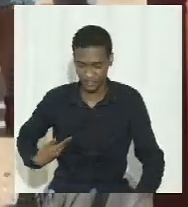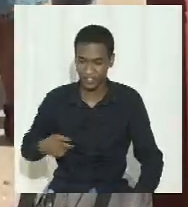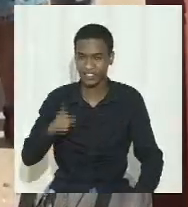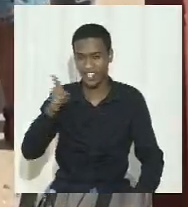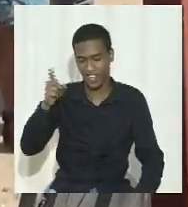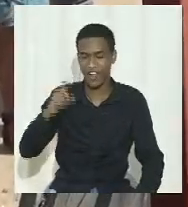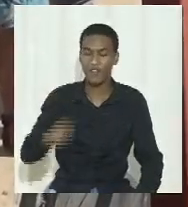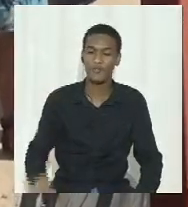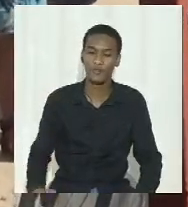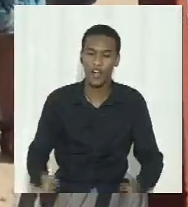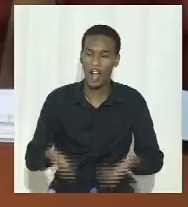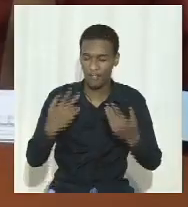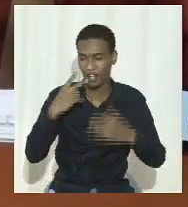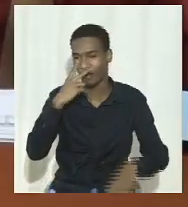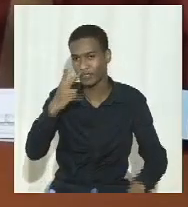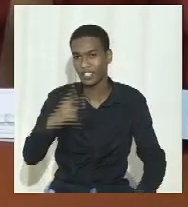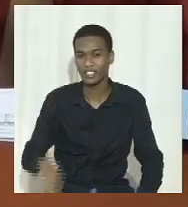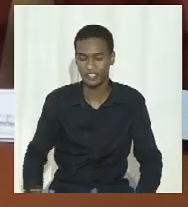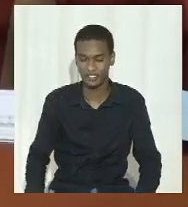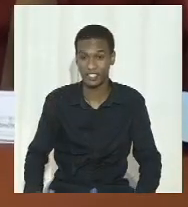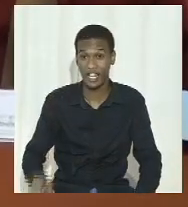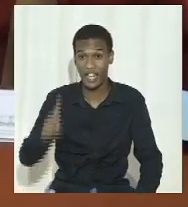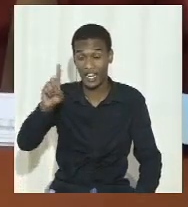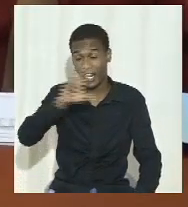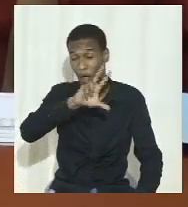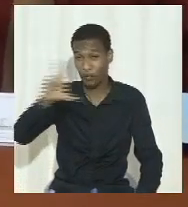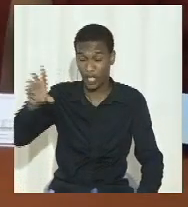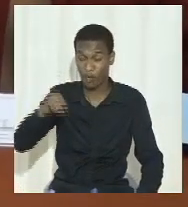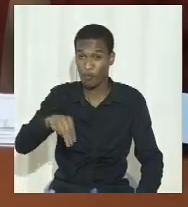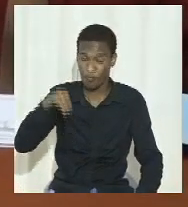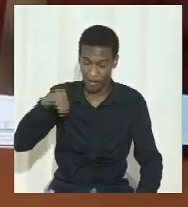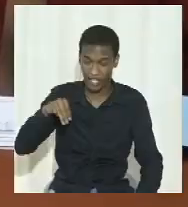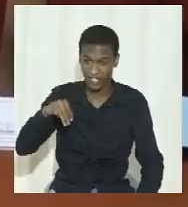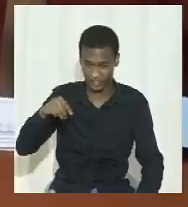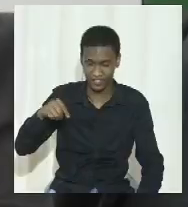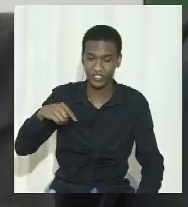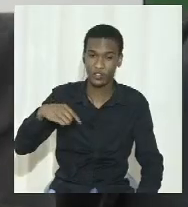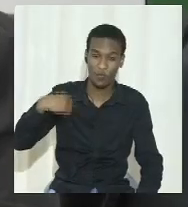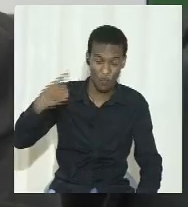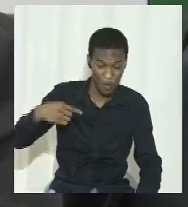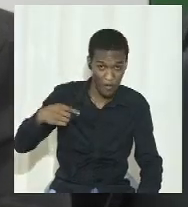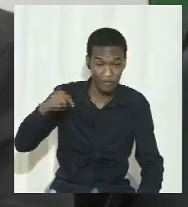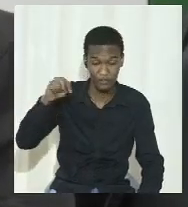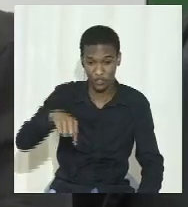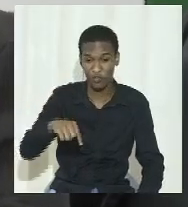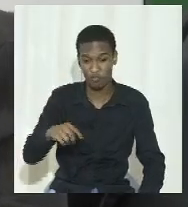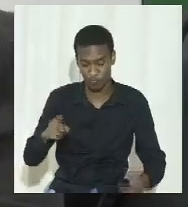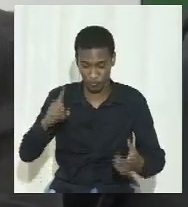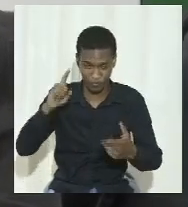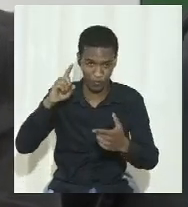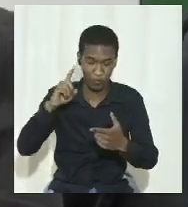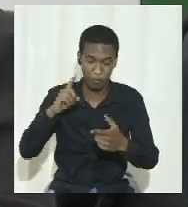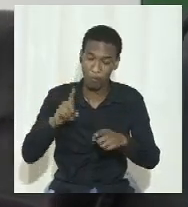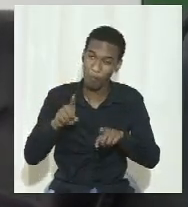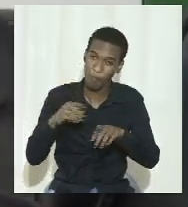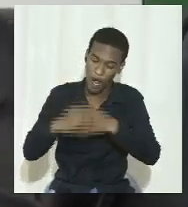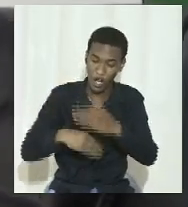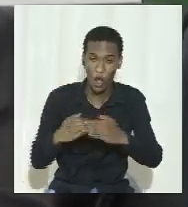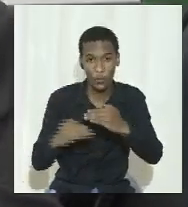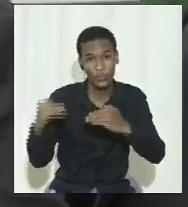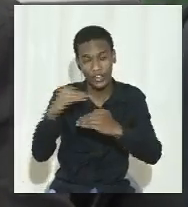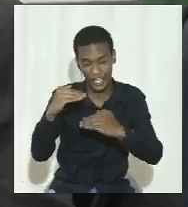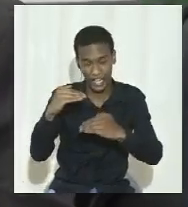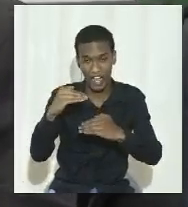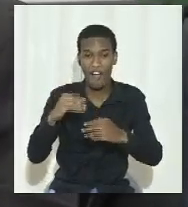fifaninanana. Ny 13 Mei 2020 avy izao no hanomboka ny dingana faharoa amin'ny fifaninanana izay